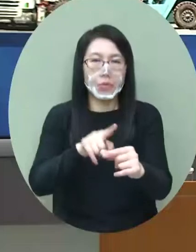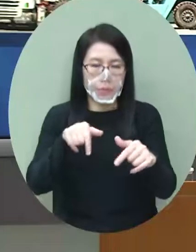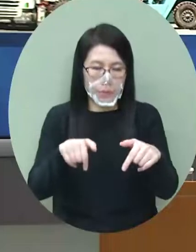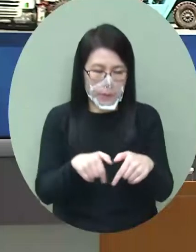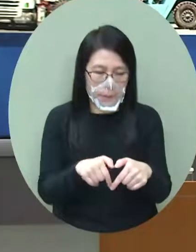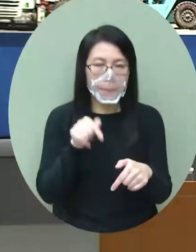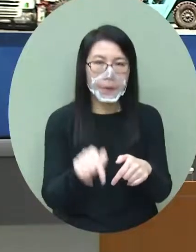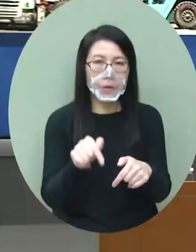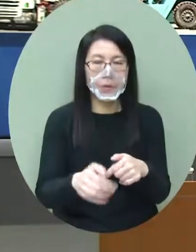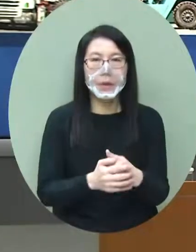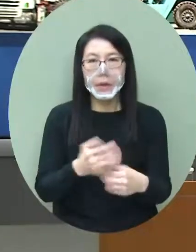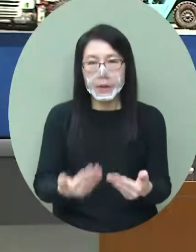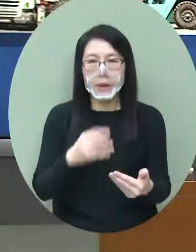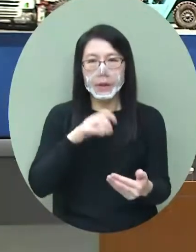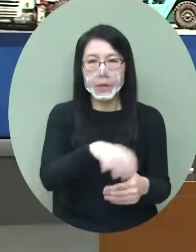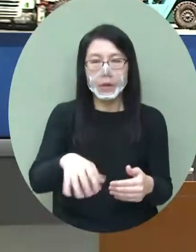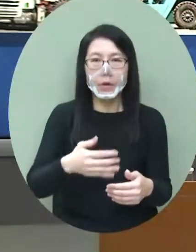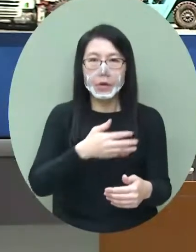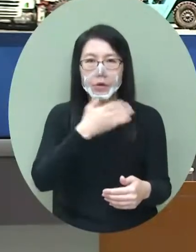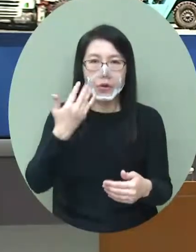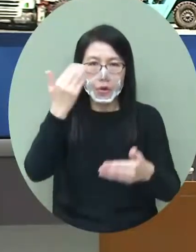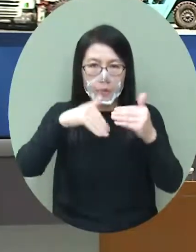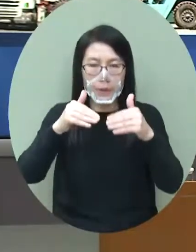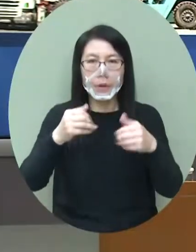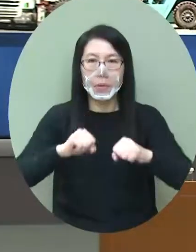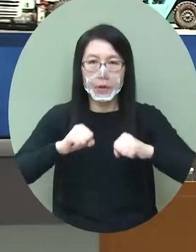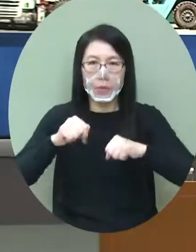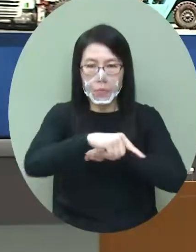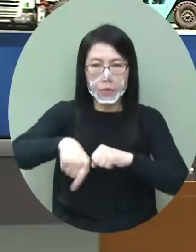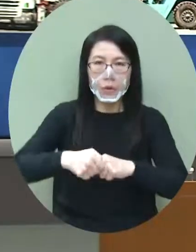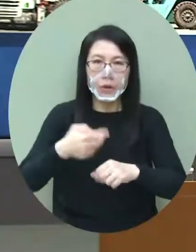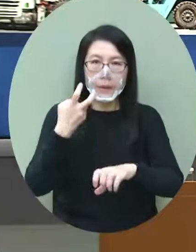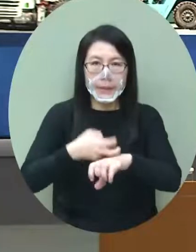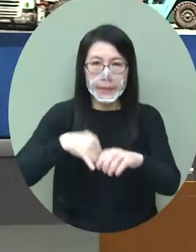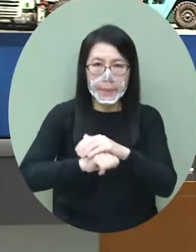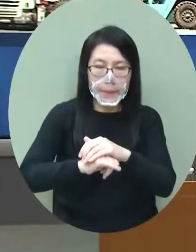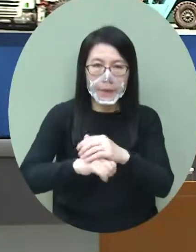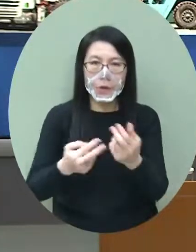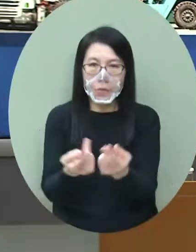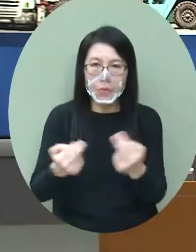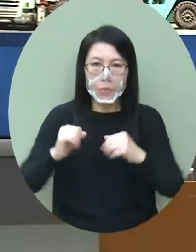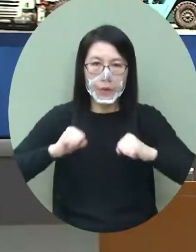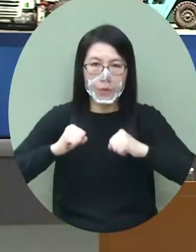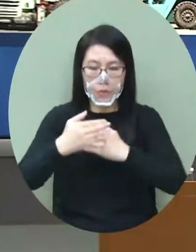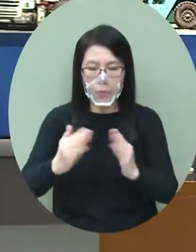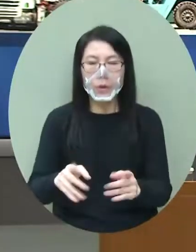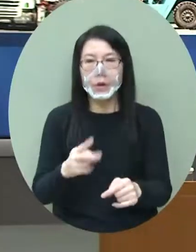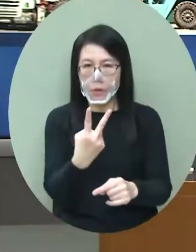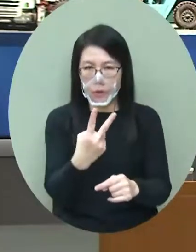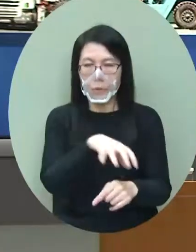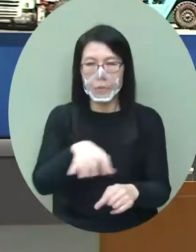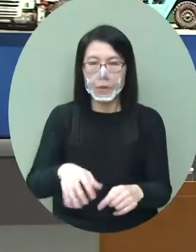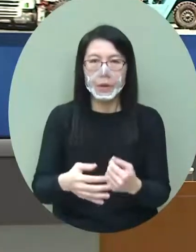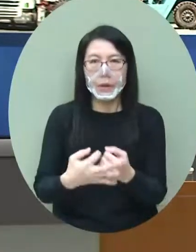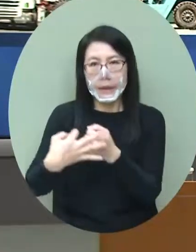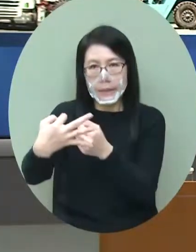们管它叫这个 holding center。 有两个，一方面一个呢是在彩云道的体育馆，还有就是在石尾道